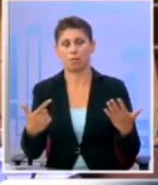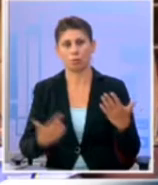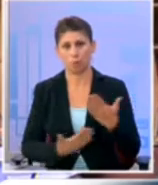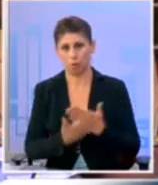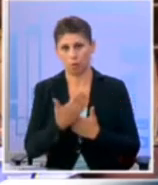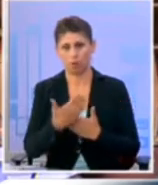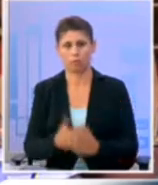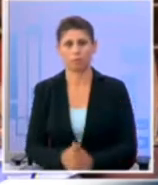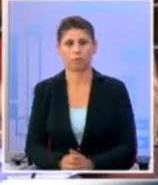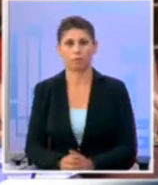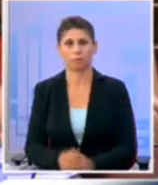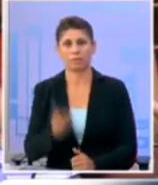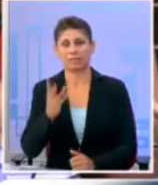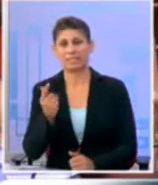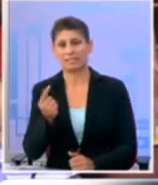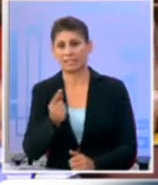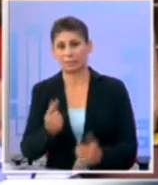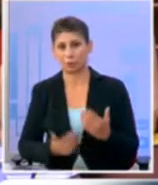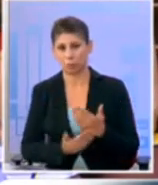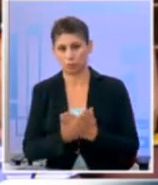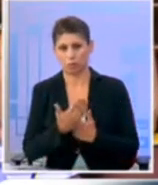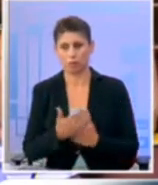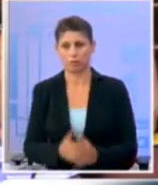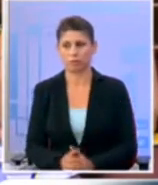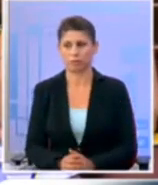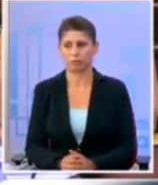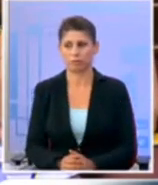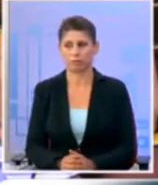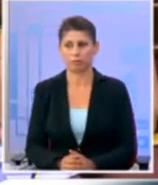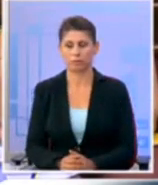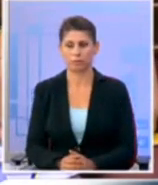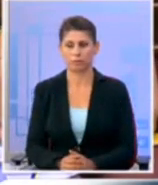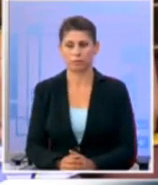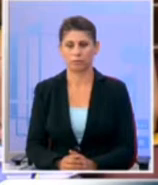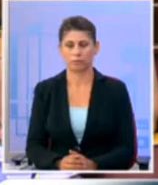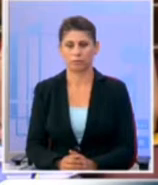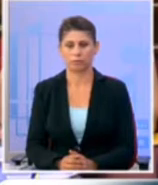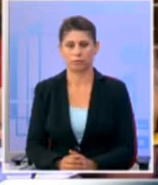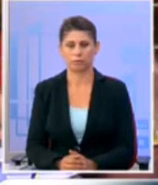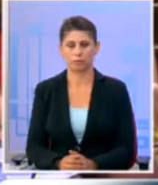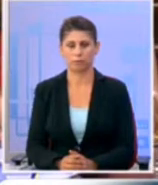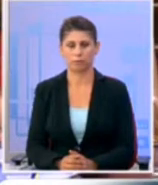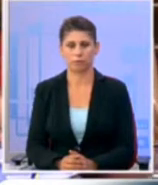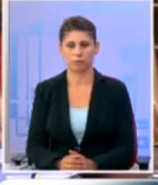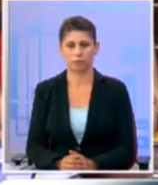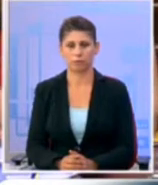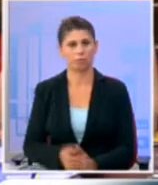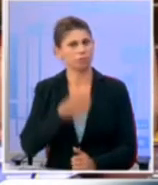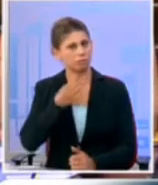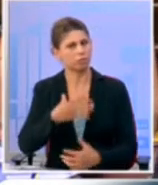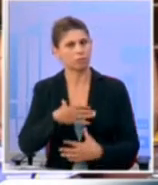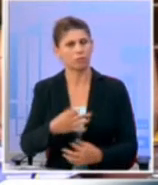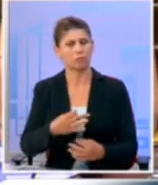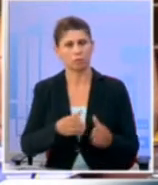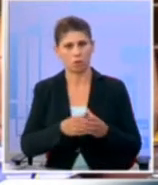πρωί, είναι 3:30 η ώρα, να μιλήσουν οι εκπρόσωποι των κομμάτων,